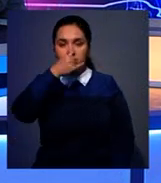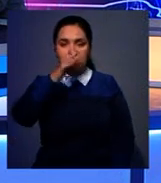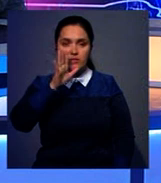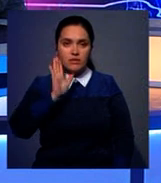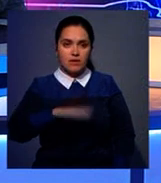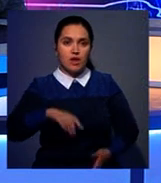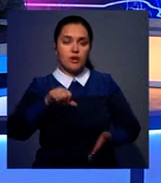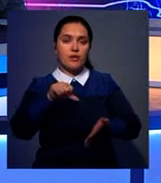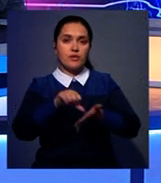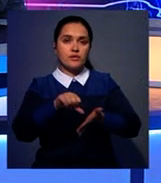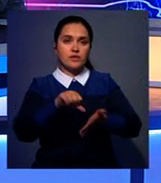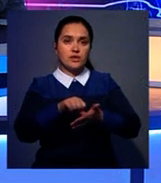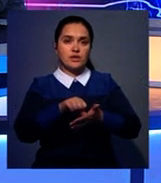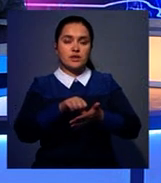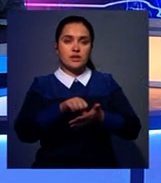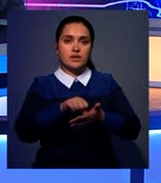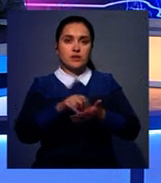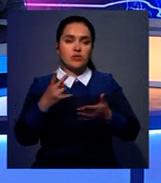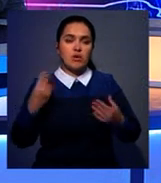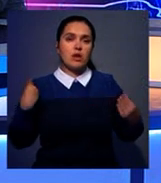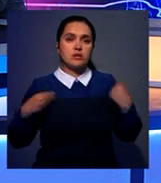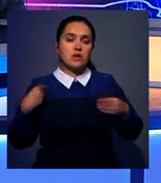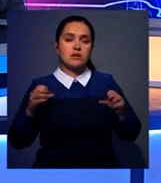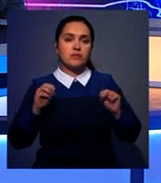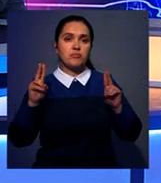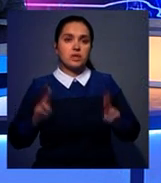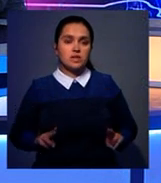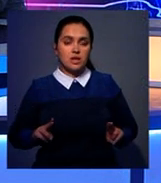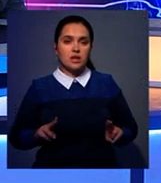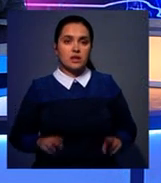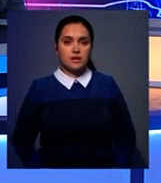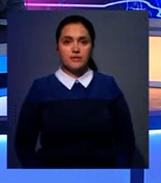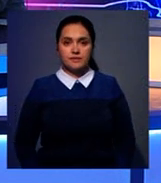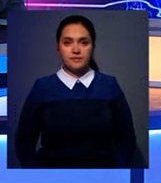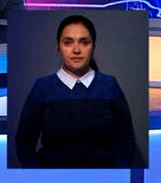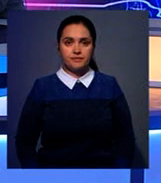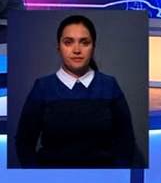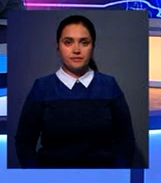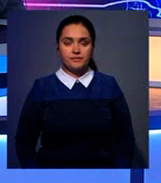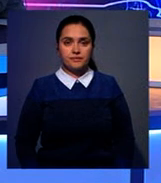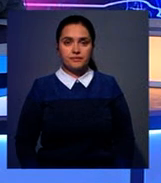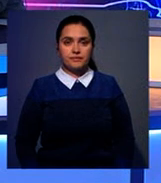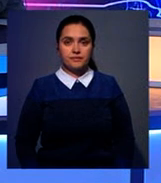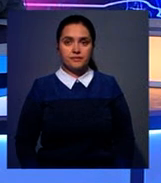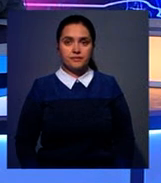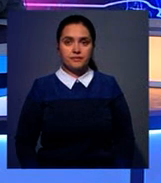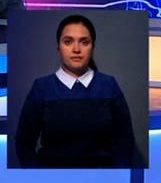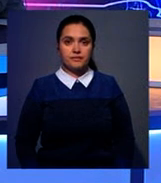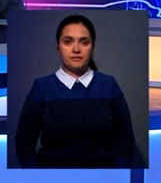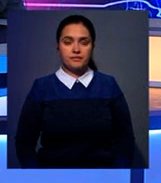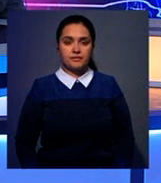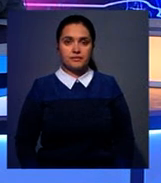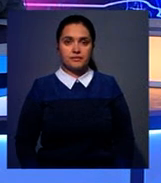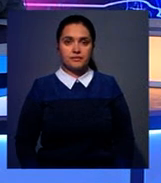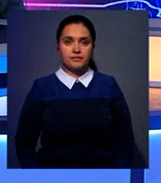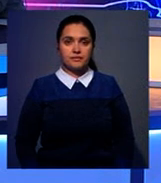спорта, там, ну, но, я не знаю, там все виды такие, лучше быть мужчиной, поэтому, но все, в общем,